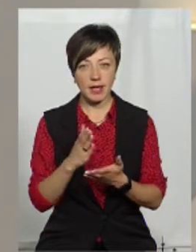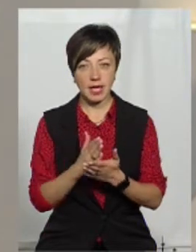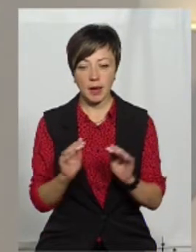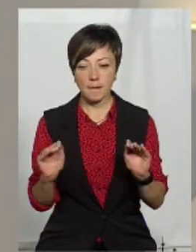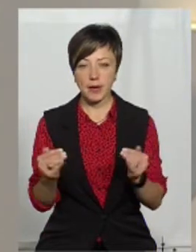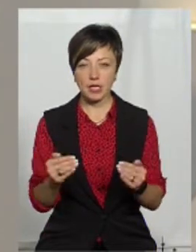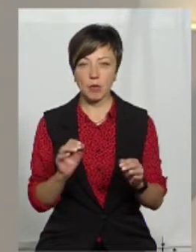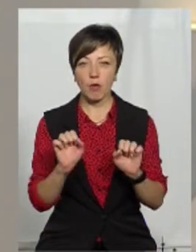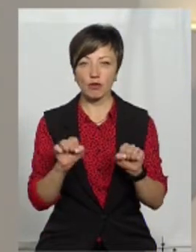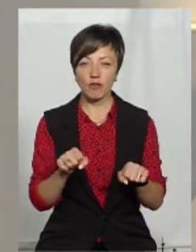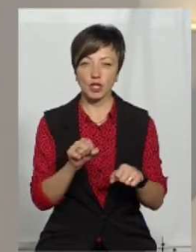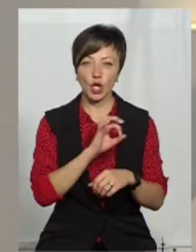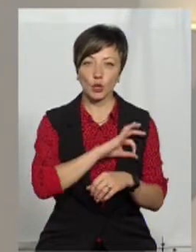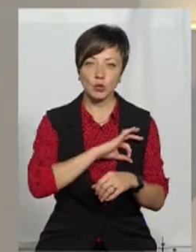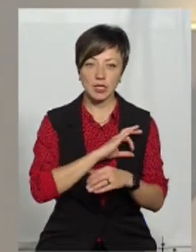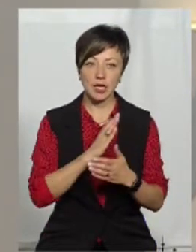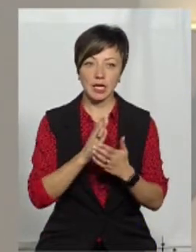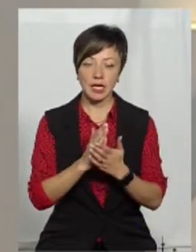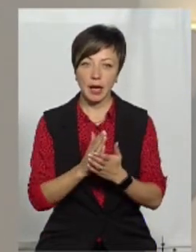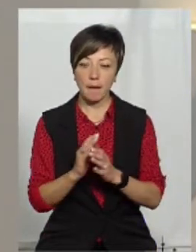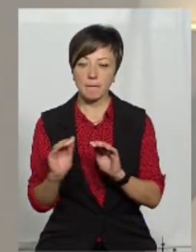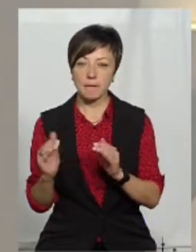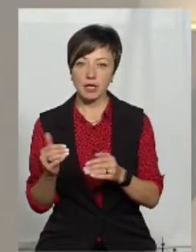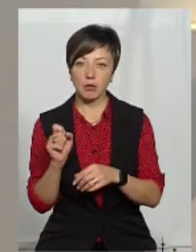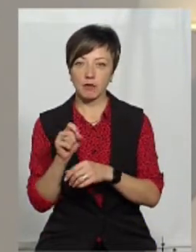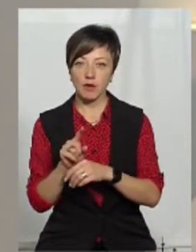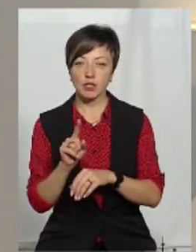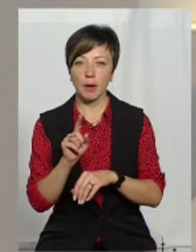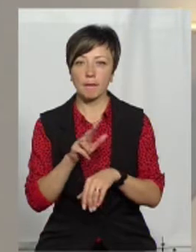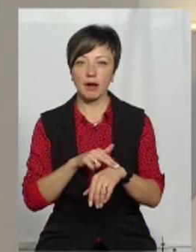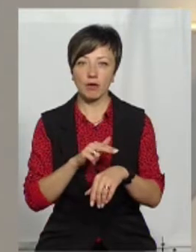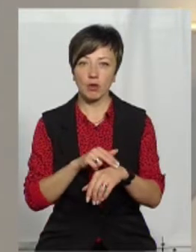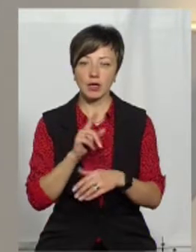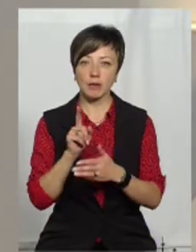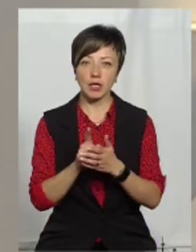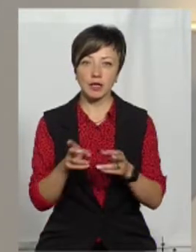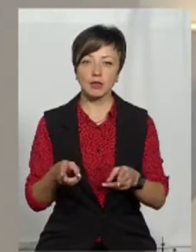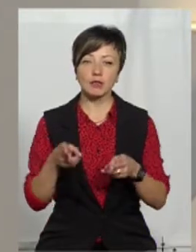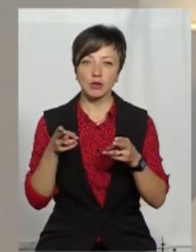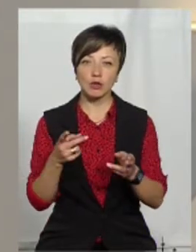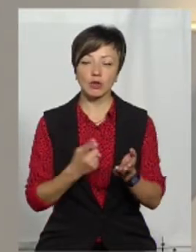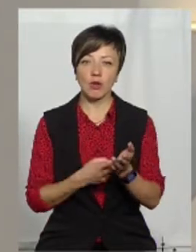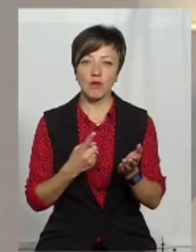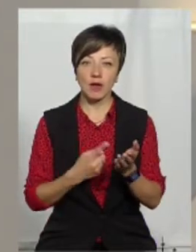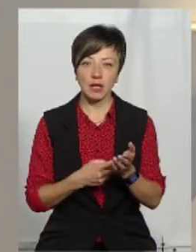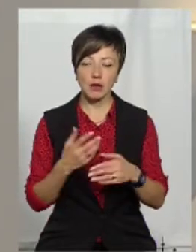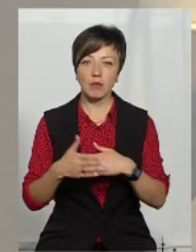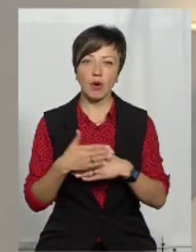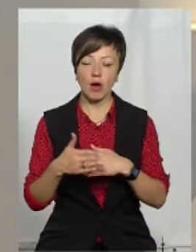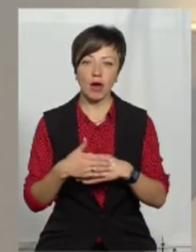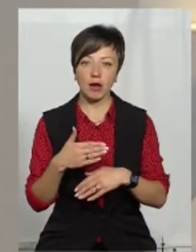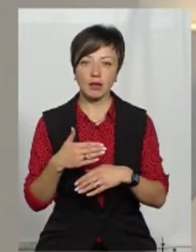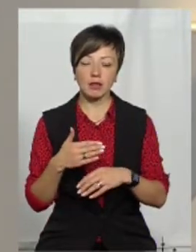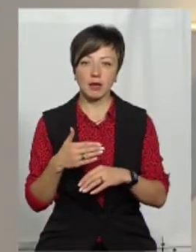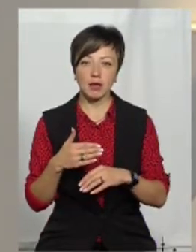межі повноважень юстиції, а є межі повноважень органів правоохоронних. І там, де є злочин, він має бути доведений і покараний саме органами поліції. Зі